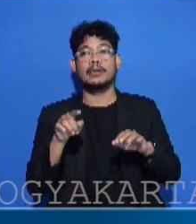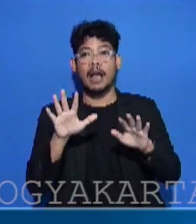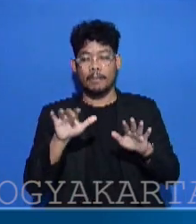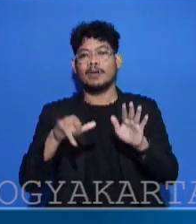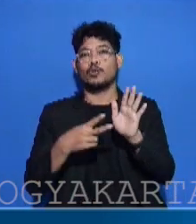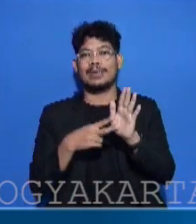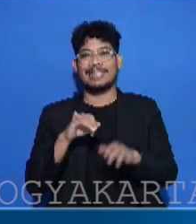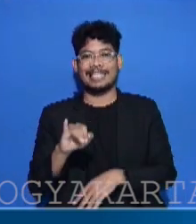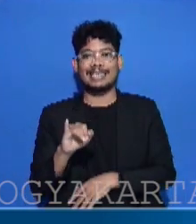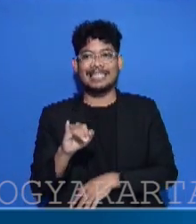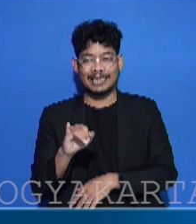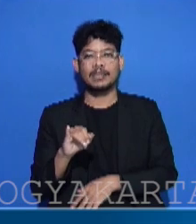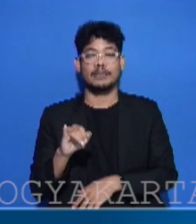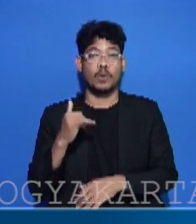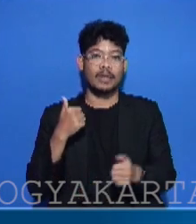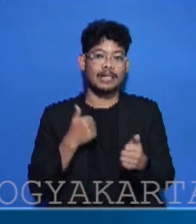dipertandingkan dicabut